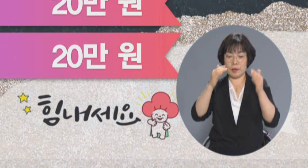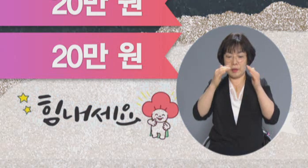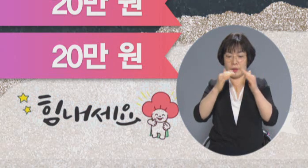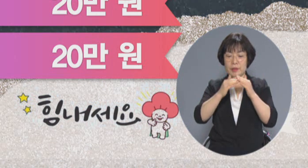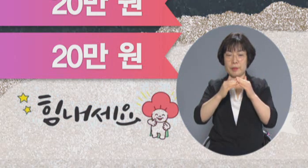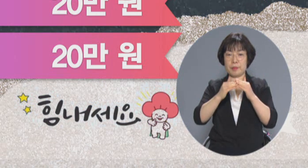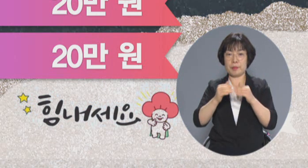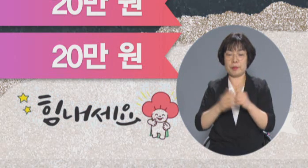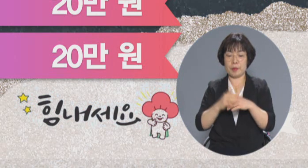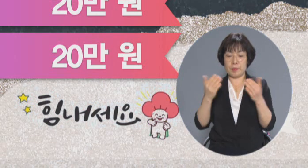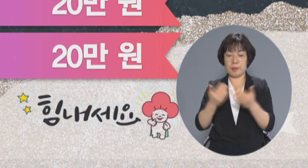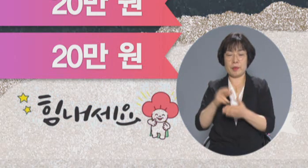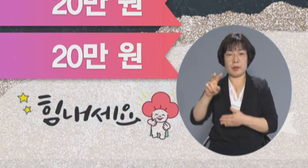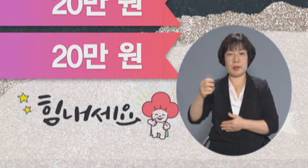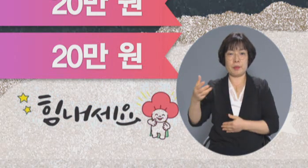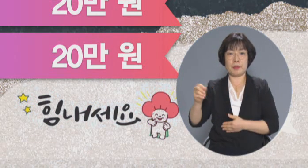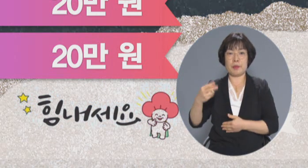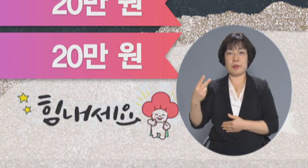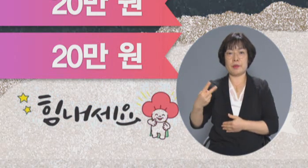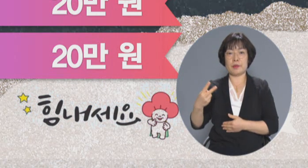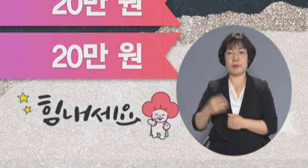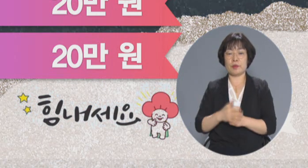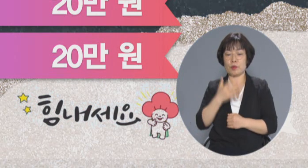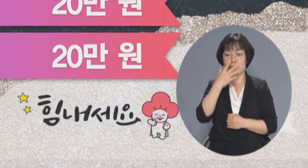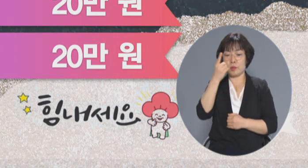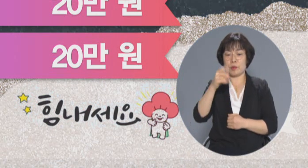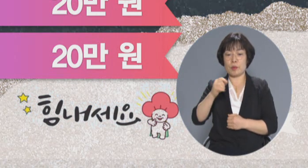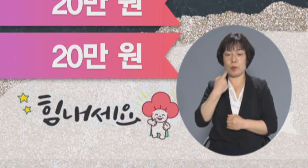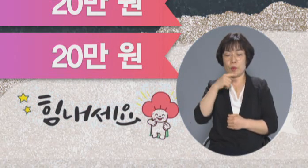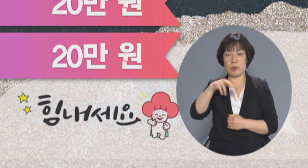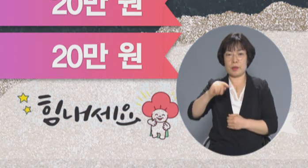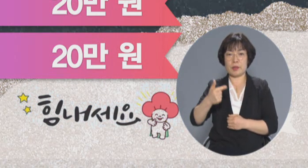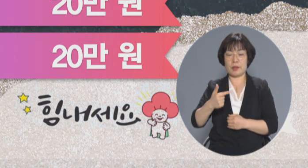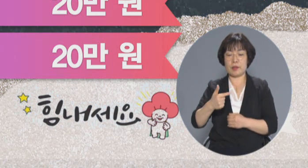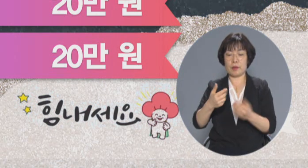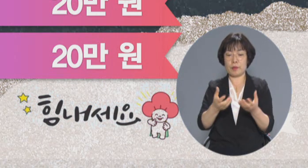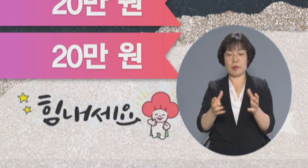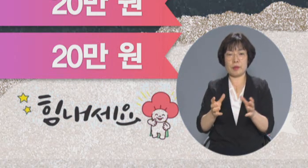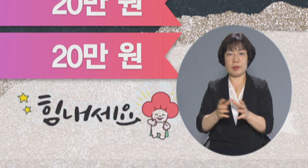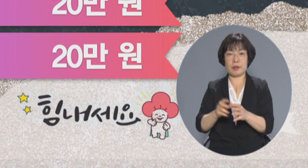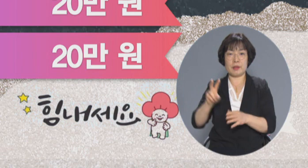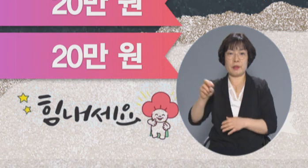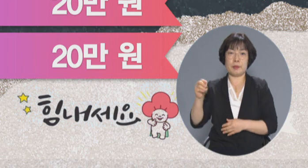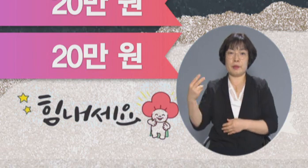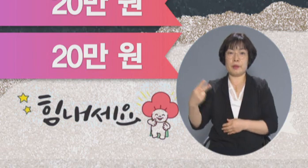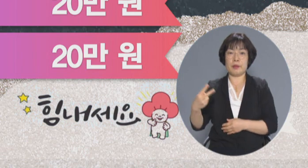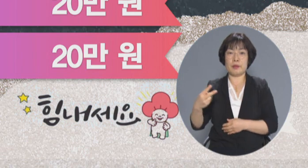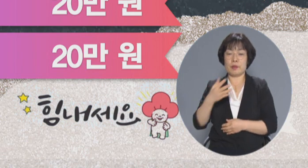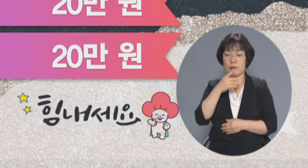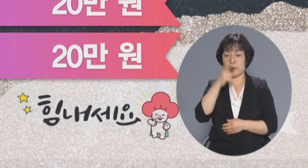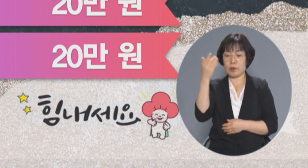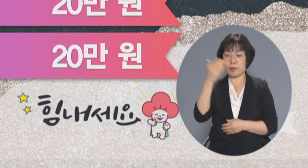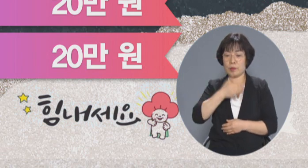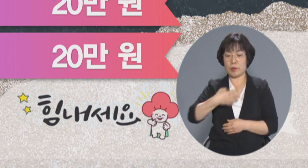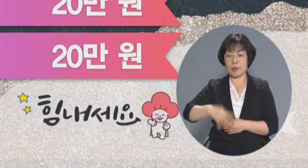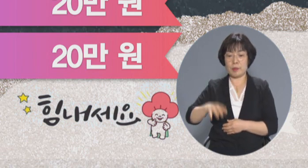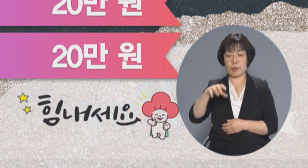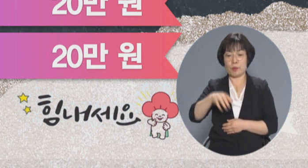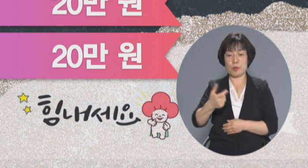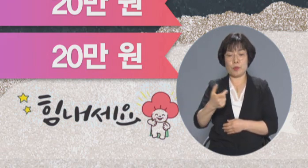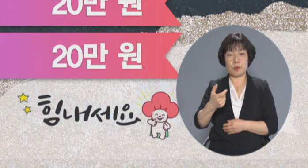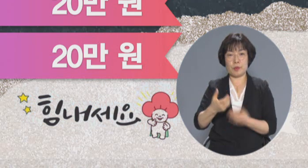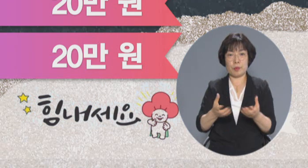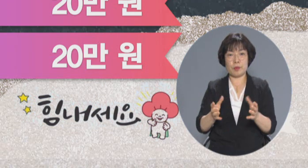원아 일동 28만 2천 원, 순천시 황전면 비촌마을 주민 일동 20만 2천 원, 여수시 쌍봉동